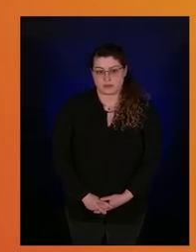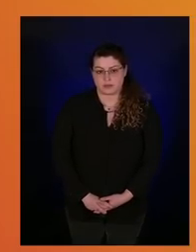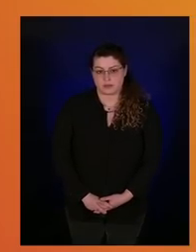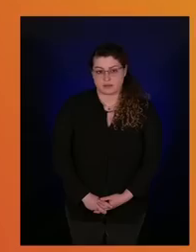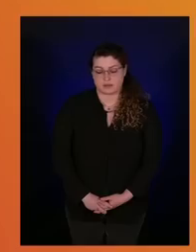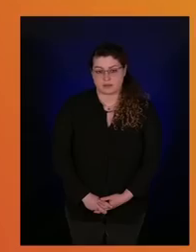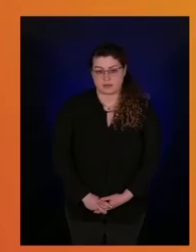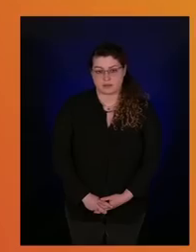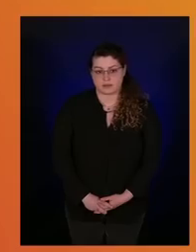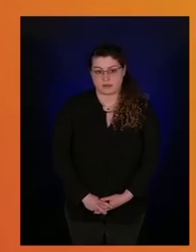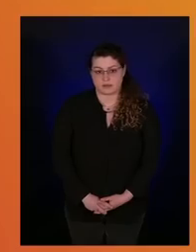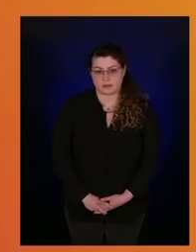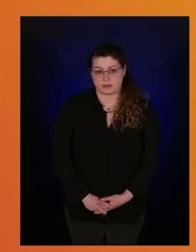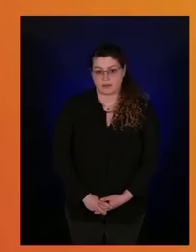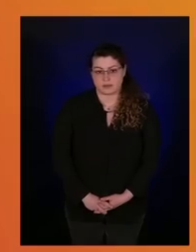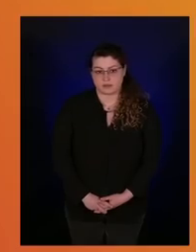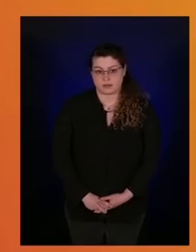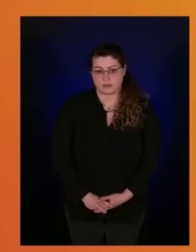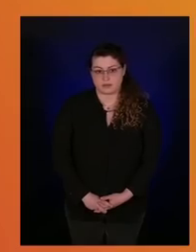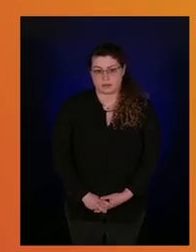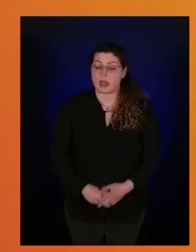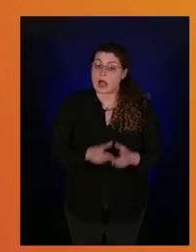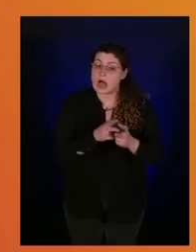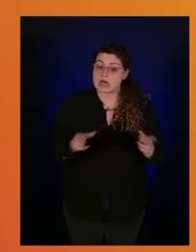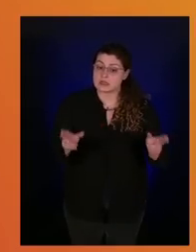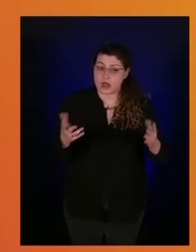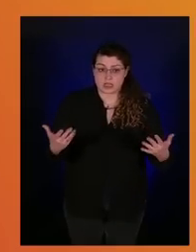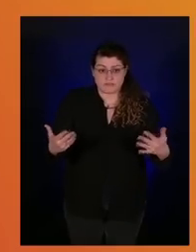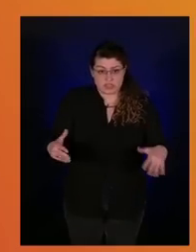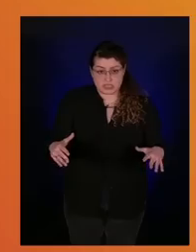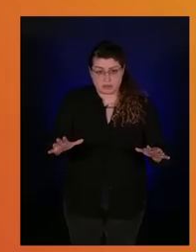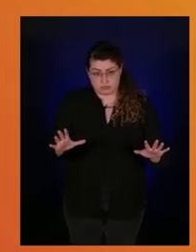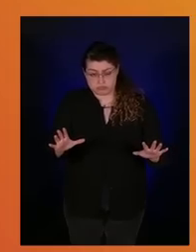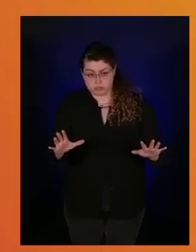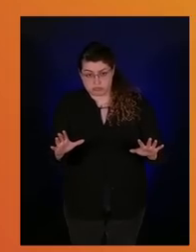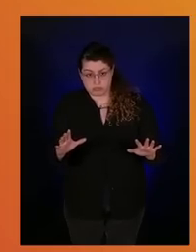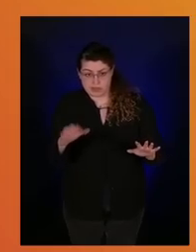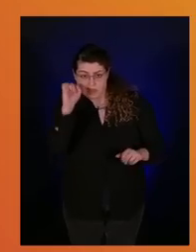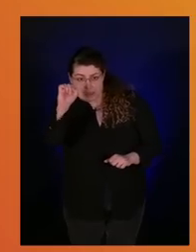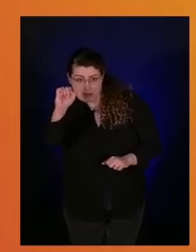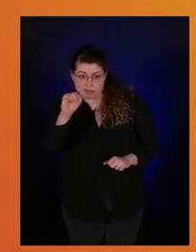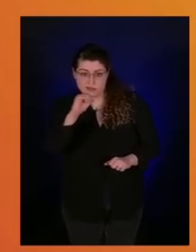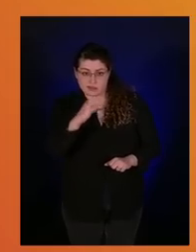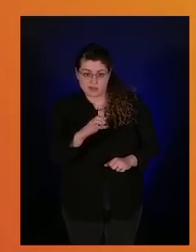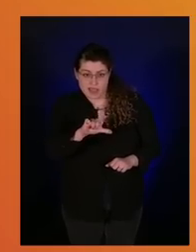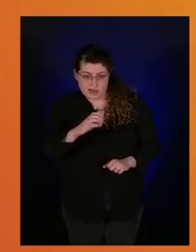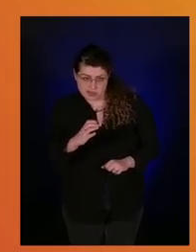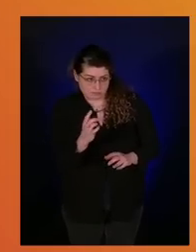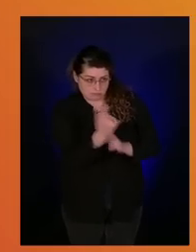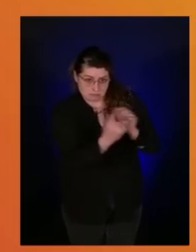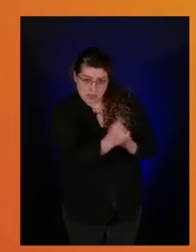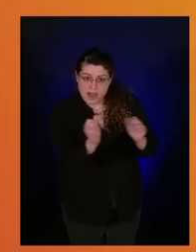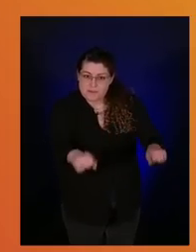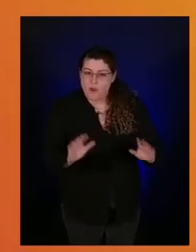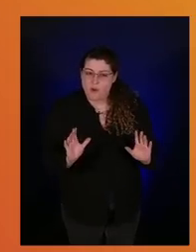Oui, oui, oui, la séance est, oui, oui, la séance est terminée. Vous pouvez disposer les camarades, hein, si le camarade de la CFC. Non, non, mais je vous en prie. La CFC, et